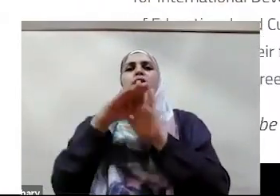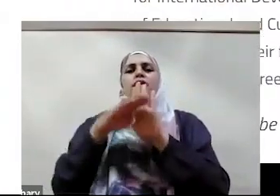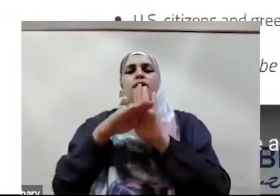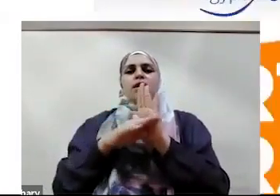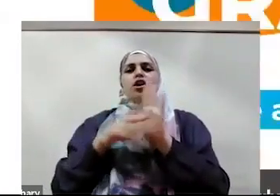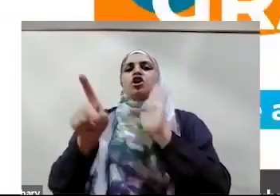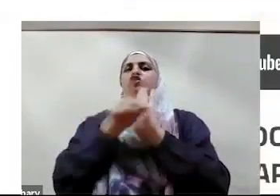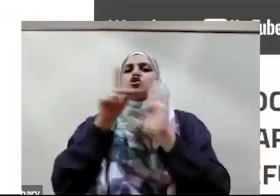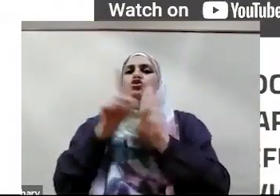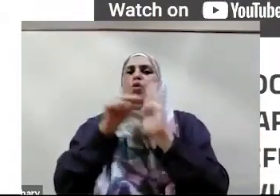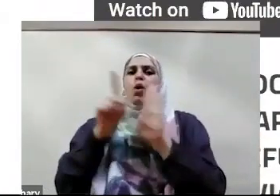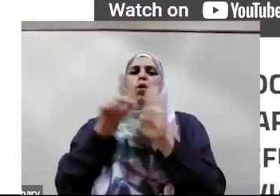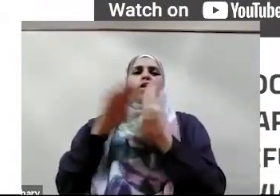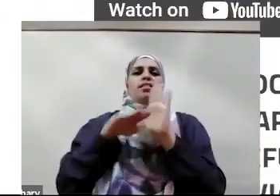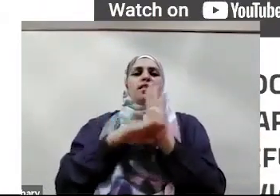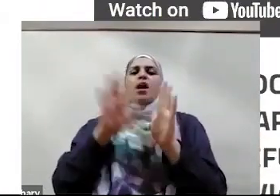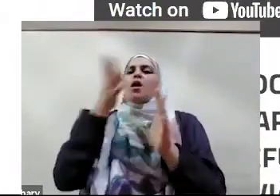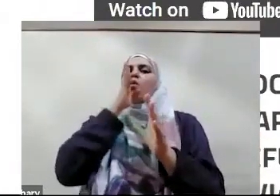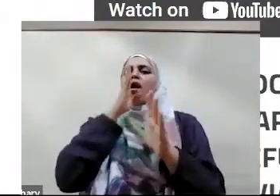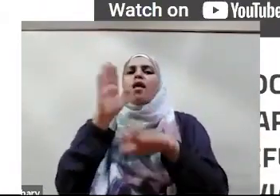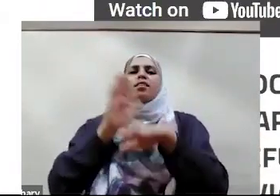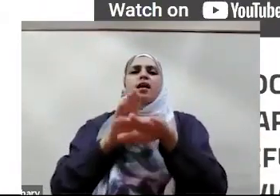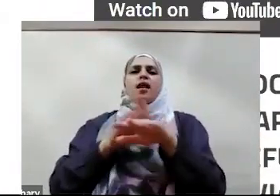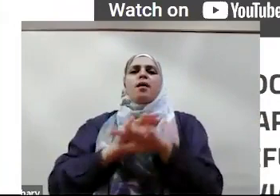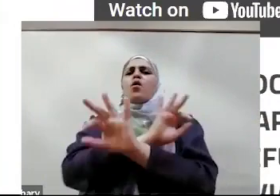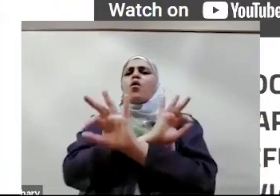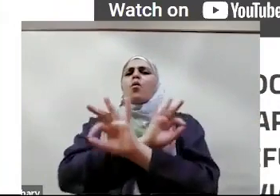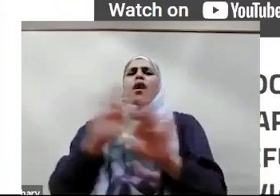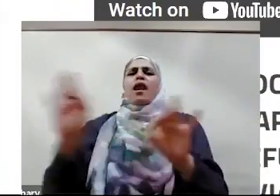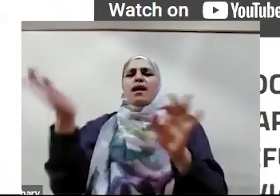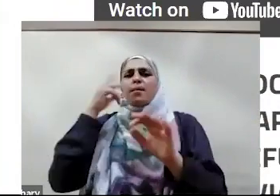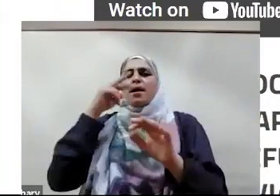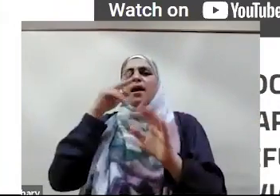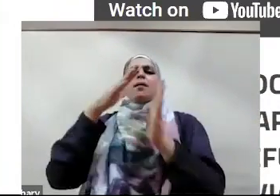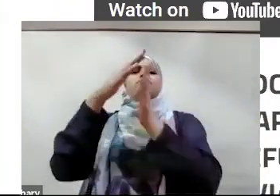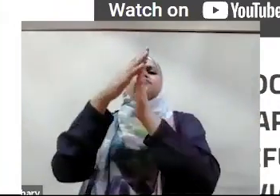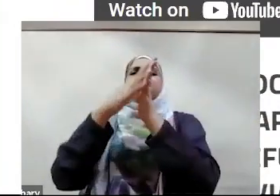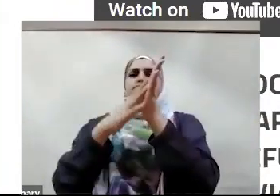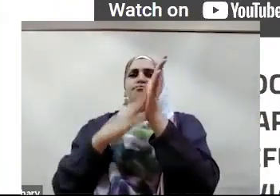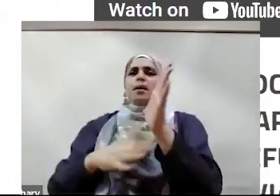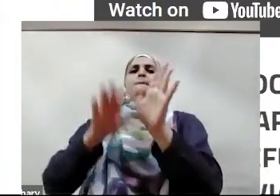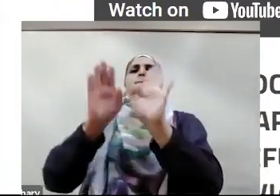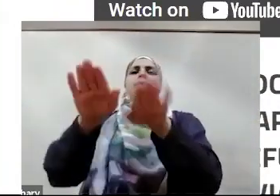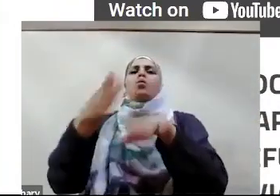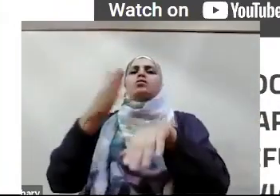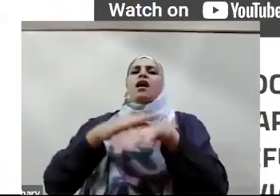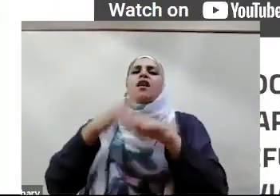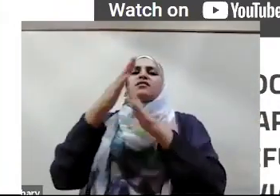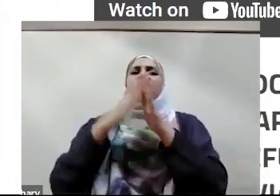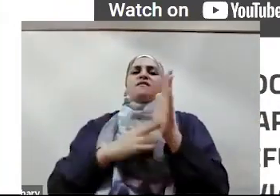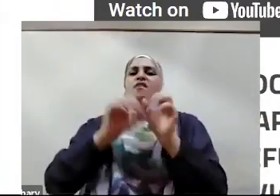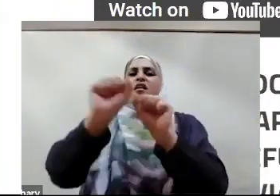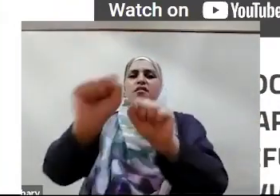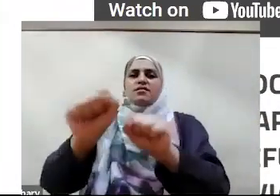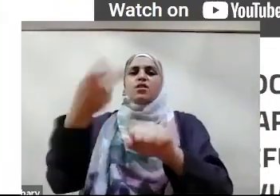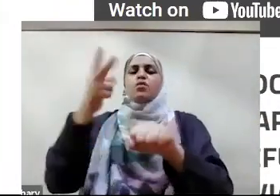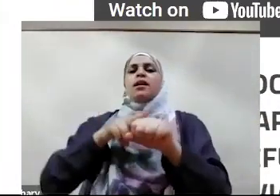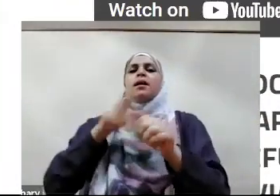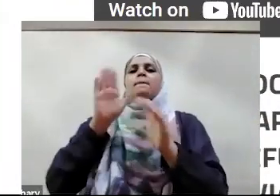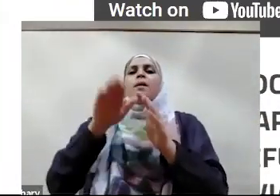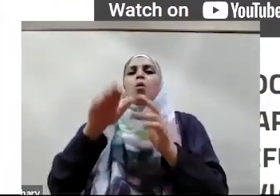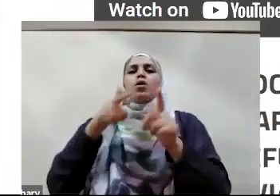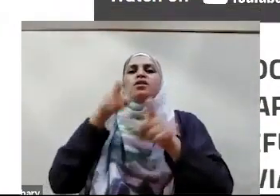وشروط التقديم والأوراق المطلوبة. كل حاجة احنا اتكلمنا عليها موجودة على الصفحة. موجود كمان سلسلة من